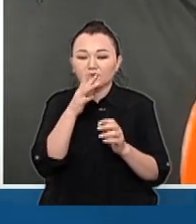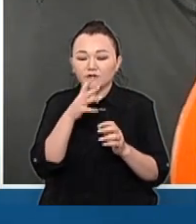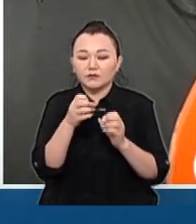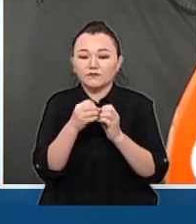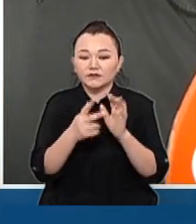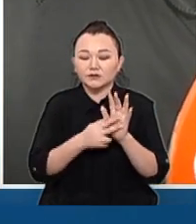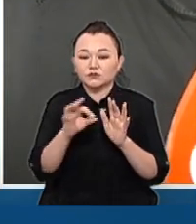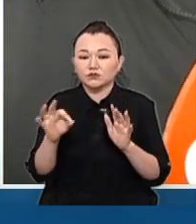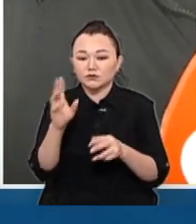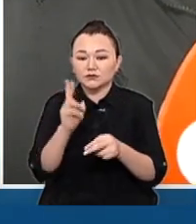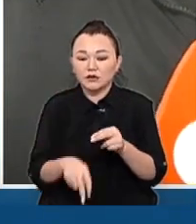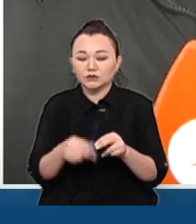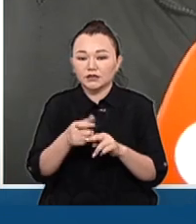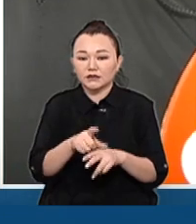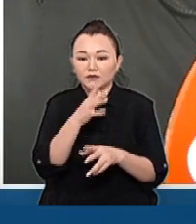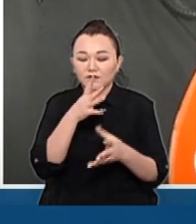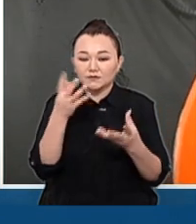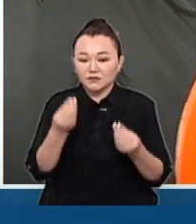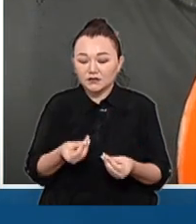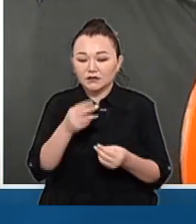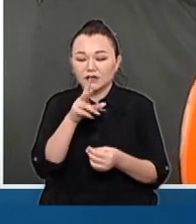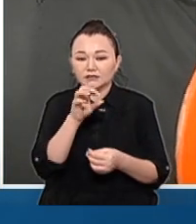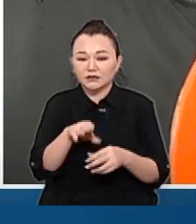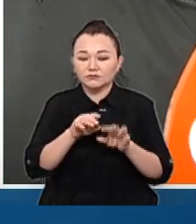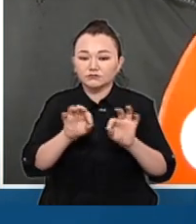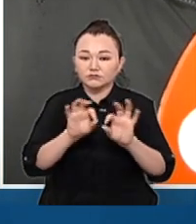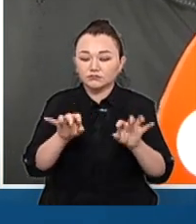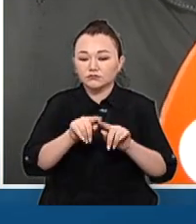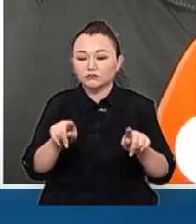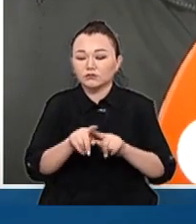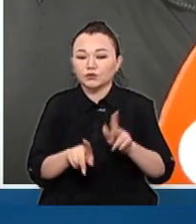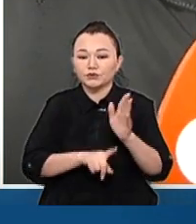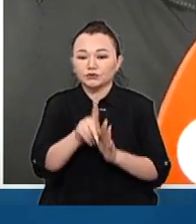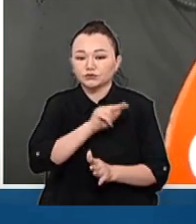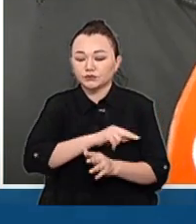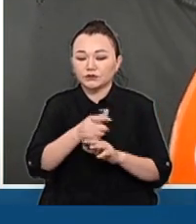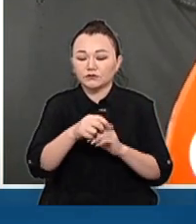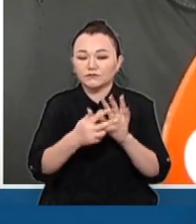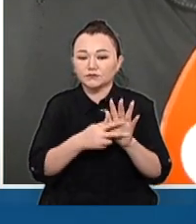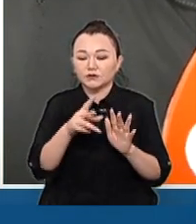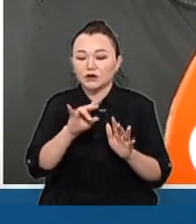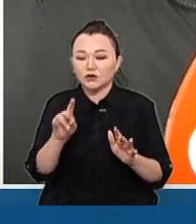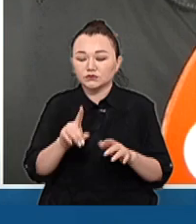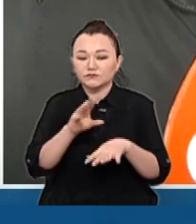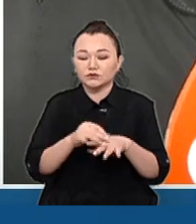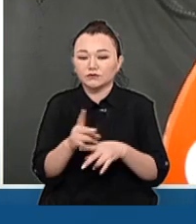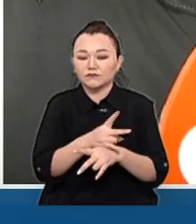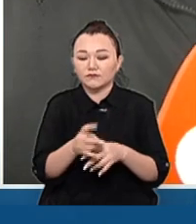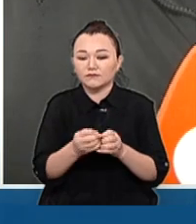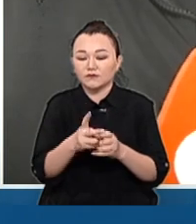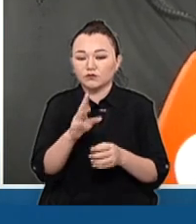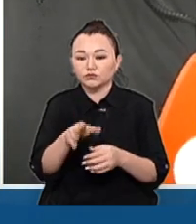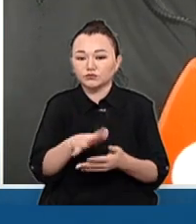18:00-де аяқталады. Сәйкесінше дәл сол күні кандидаттар үгіт-насихат жұмыстарына кіріседі. Бұл процесс 18 наурыз күнгі түнгі 12-ге дейін